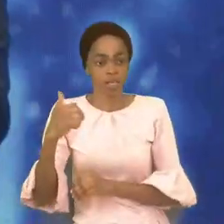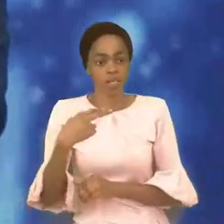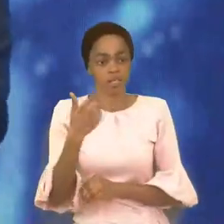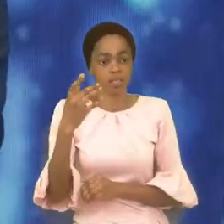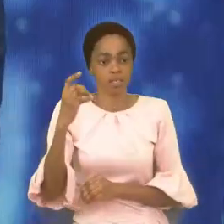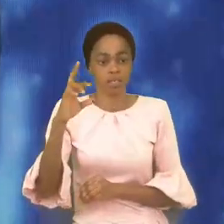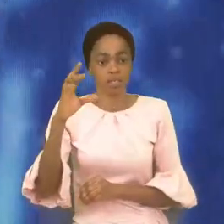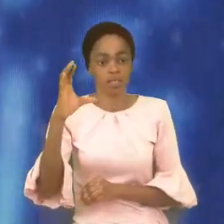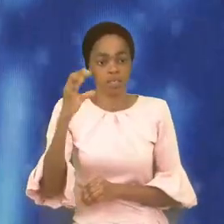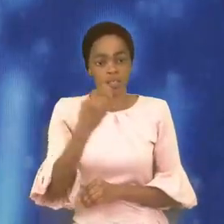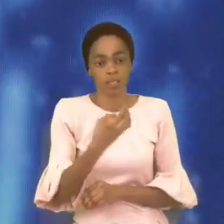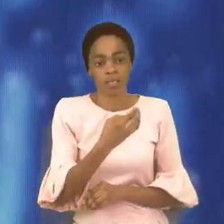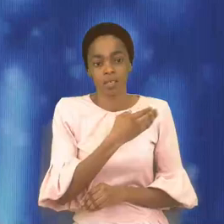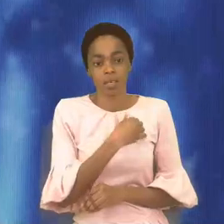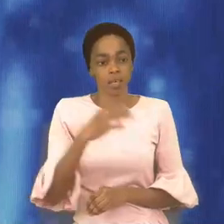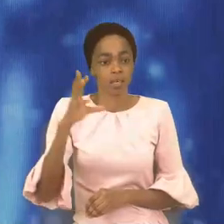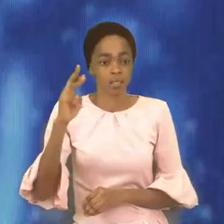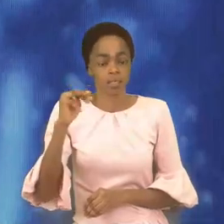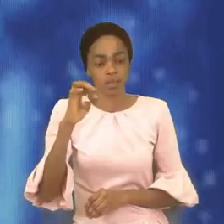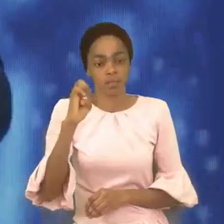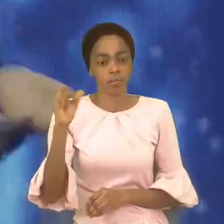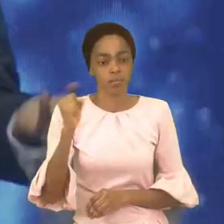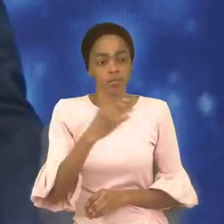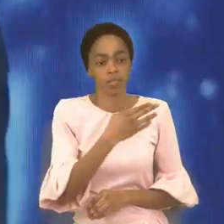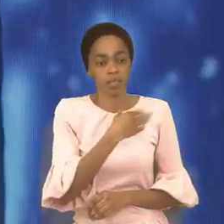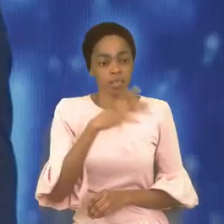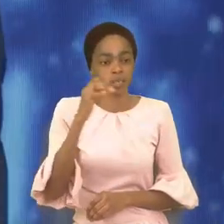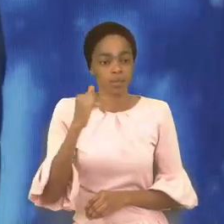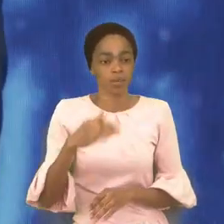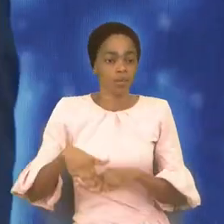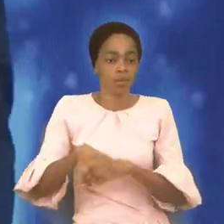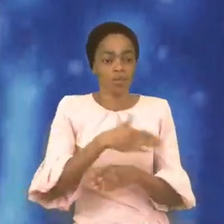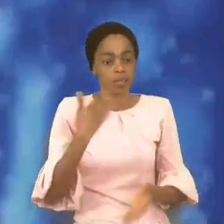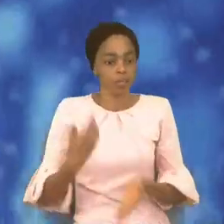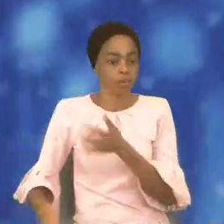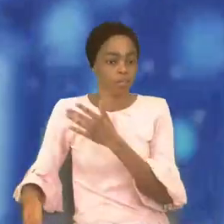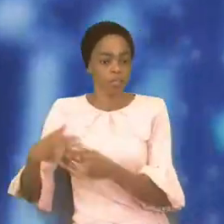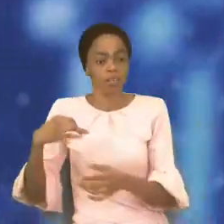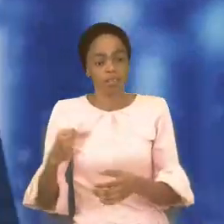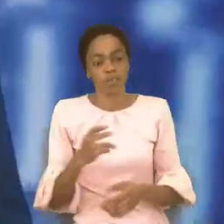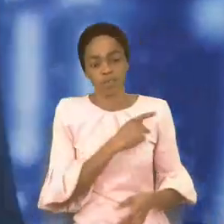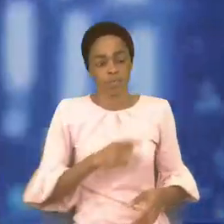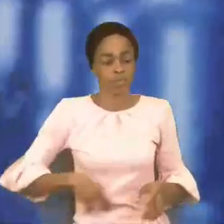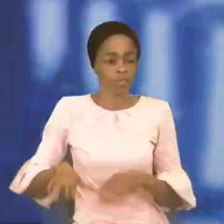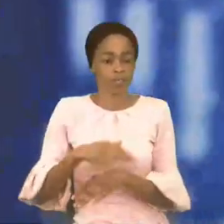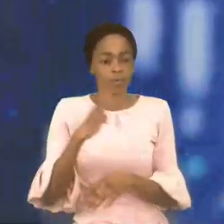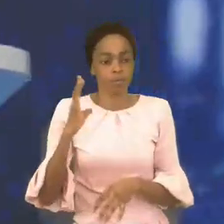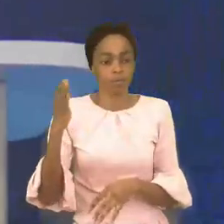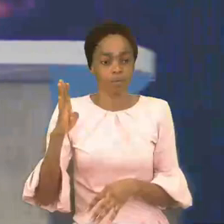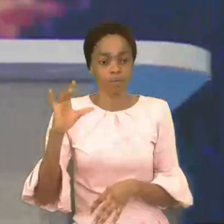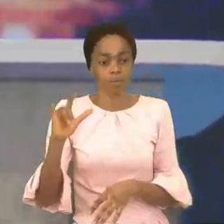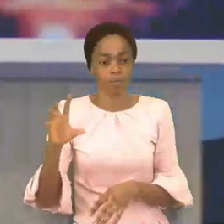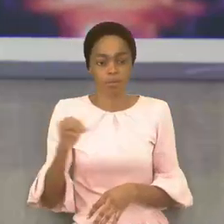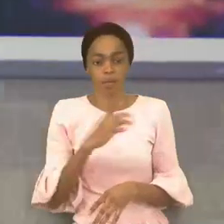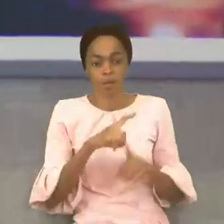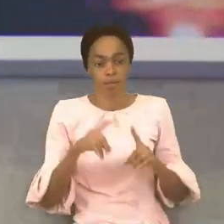à Shadrach, Meshach et Abednego. Et Daniel était à la cour du